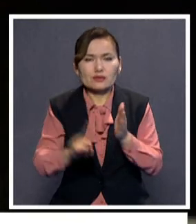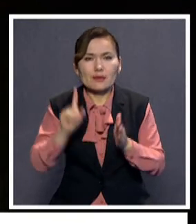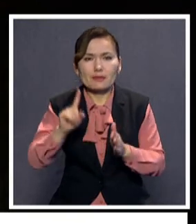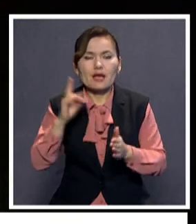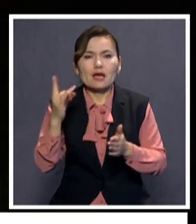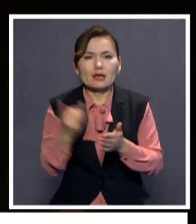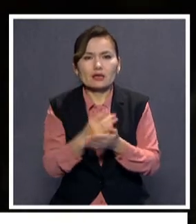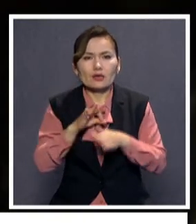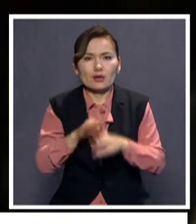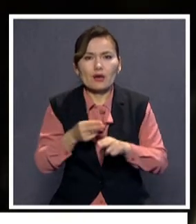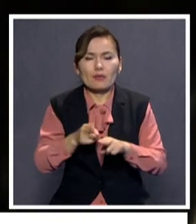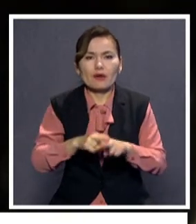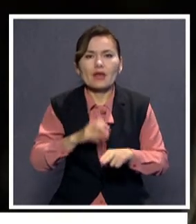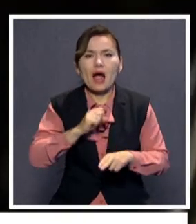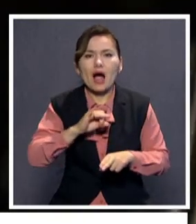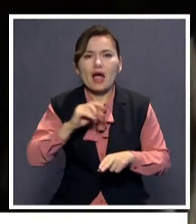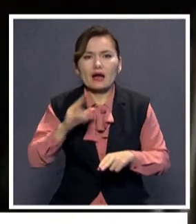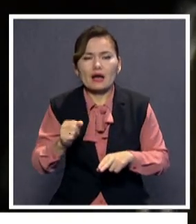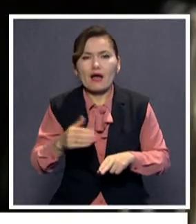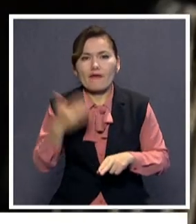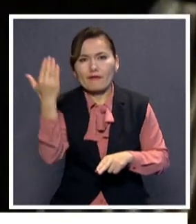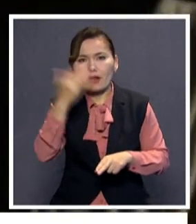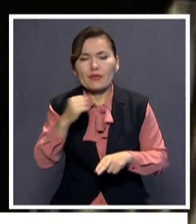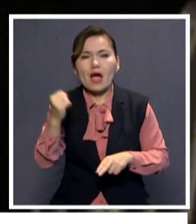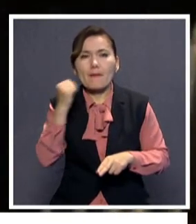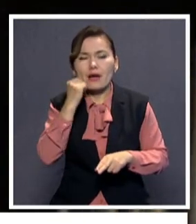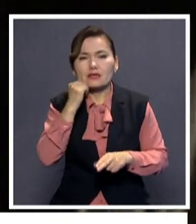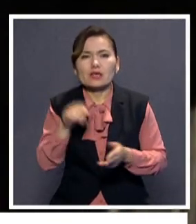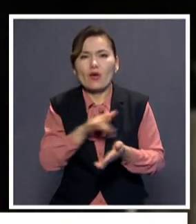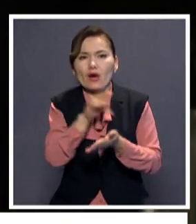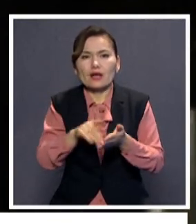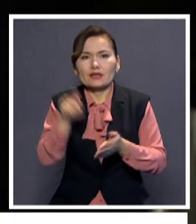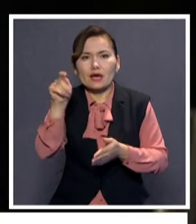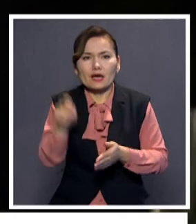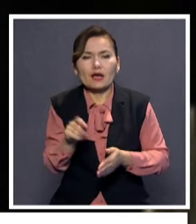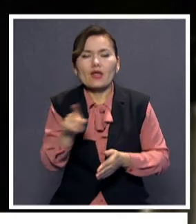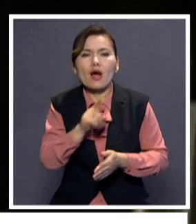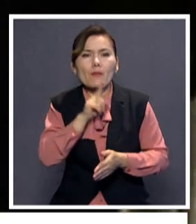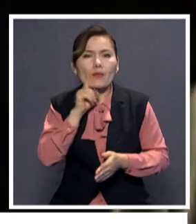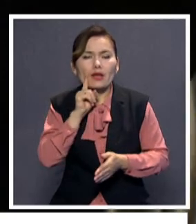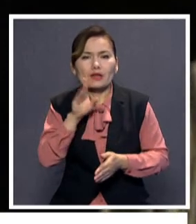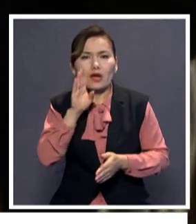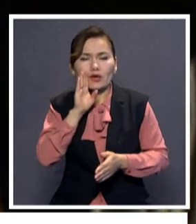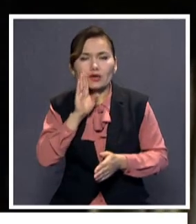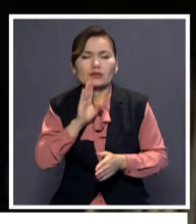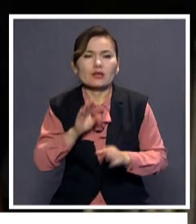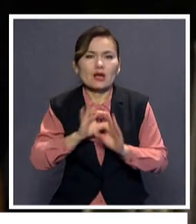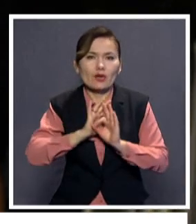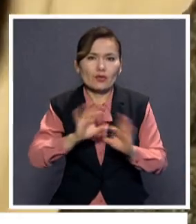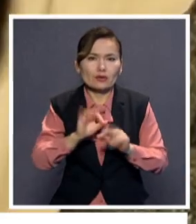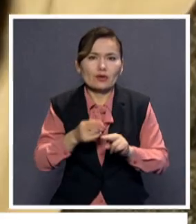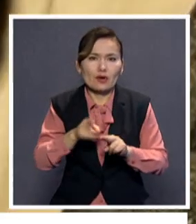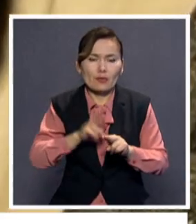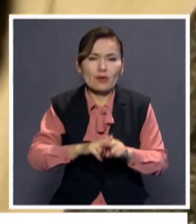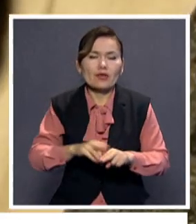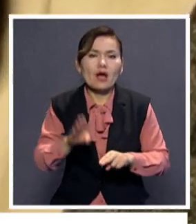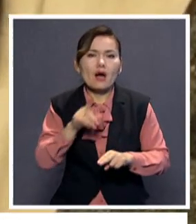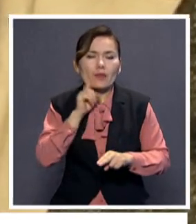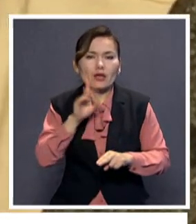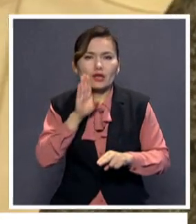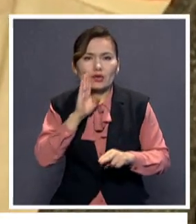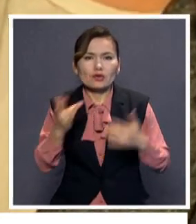Айта кетейік, Айка фильмі Мәскеуге жұмысқа барған қырғызстандық жас эмигрант жөнінде. Ондағы басты рөлді жерлесіміз Самал Еслямова